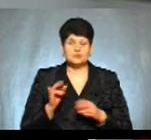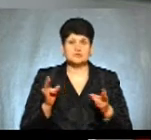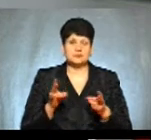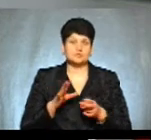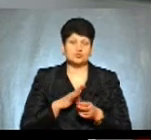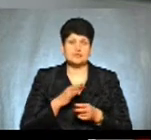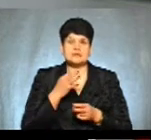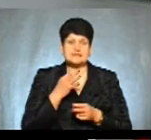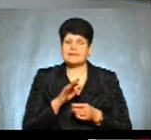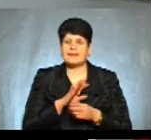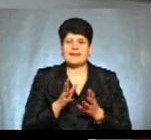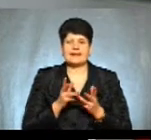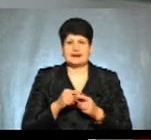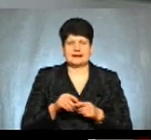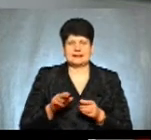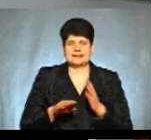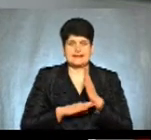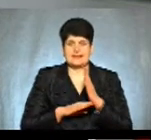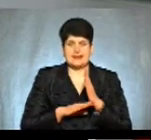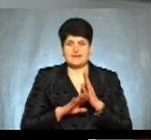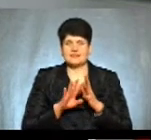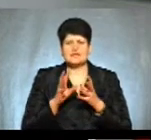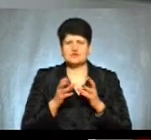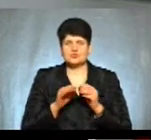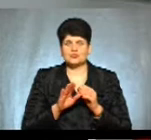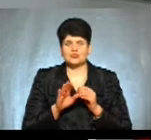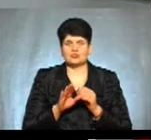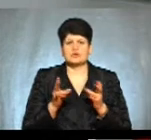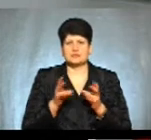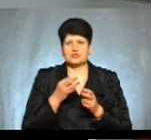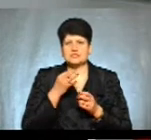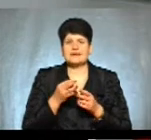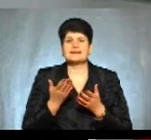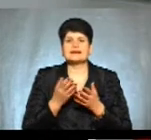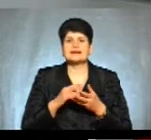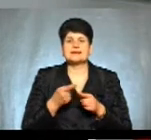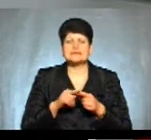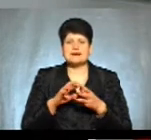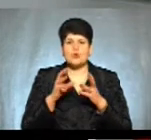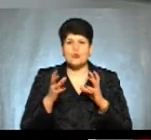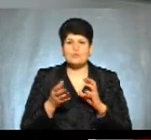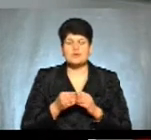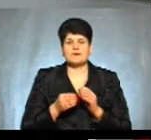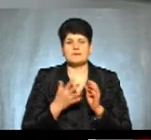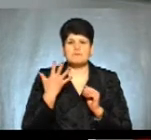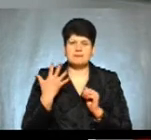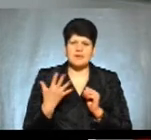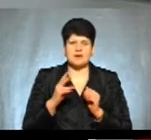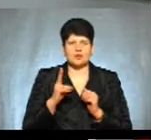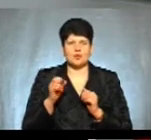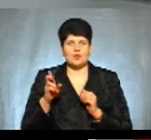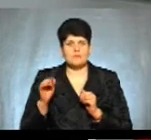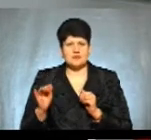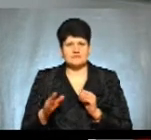б назвати не кількість дерев, варто було б назвати не стільки суму, варто було б назвати, який це об'єм є. Чи це є 5 кубів, чи це є 7 кубів, чи це є 10